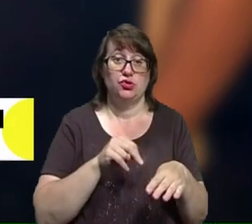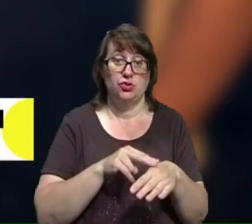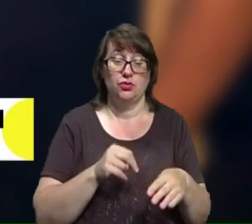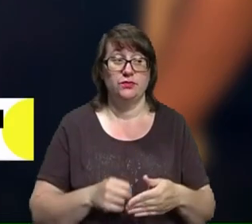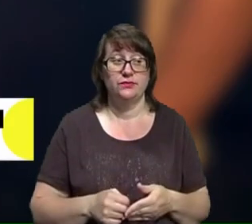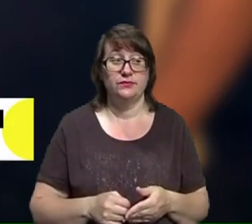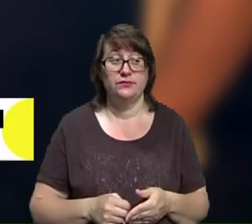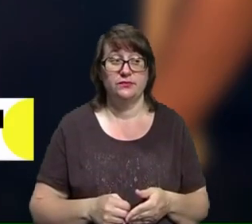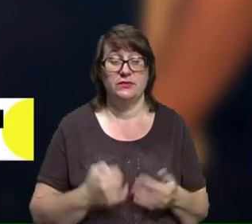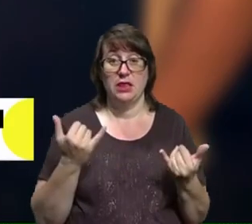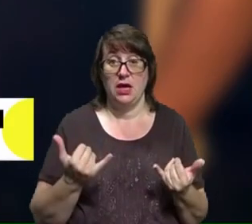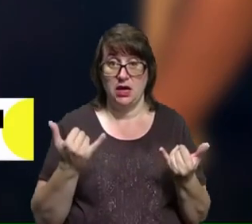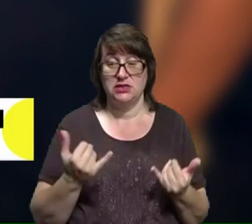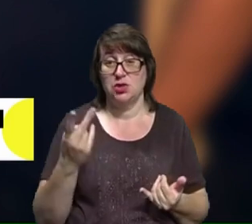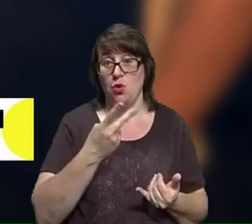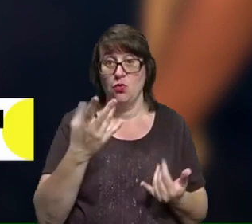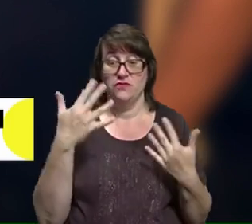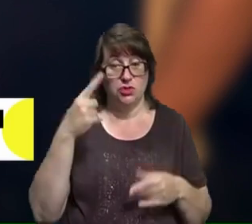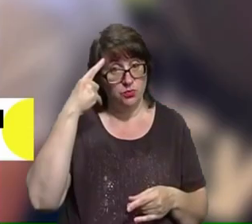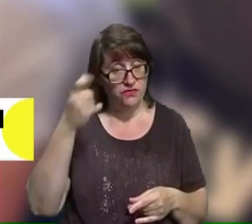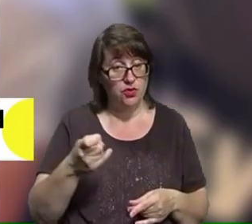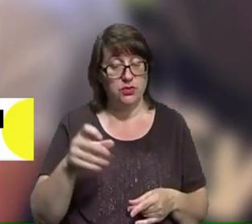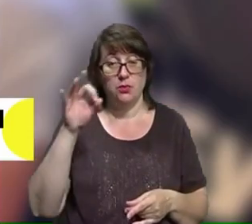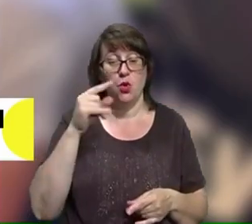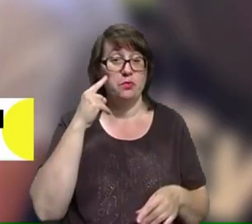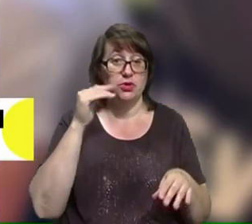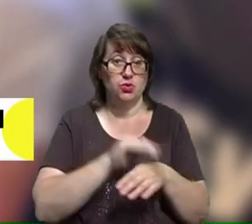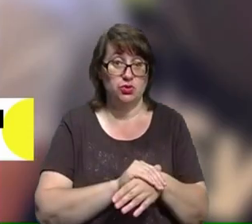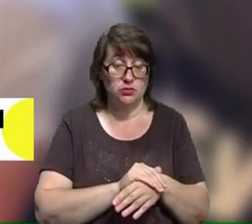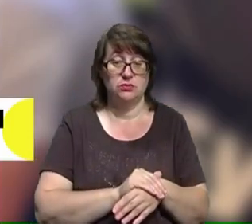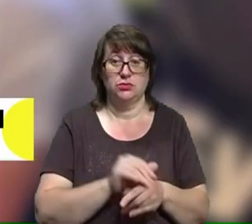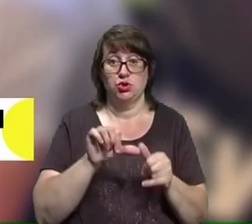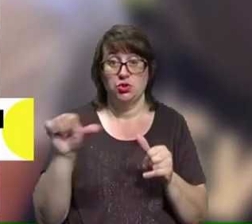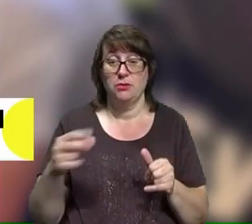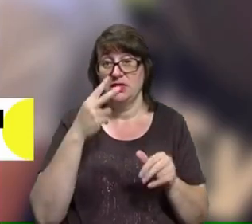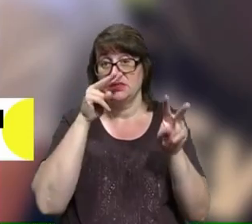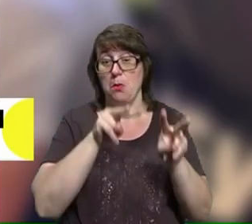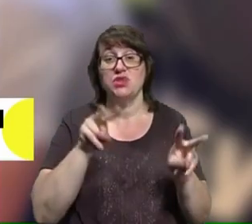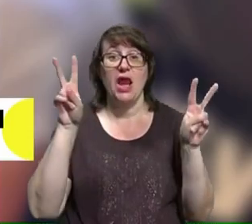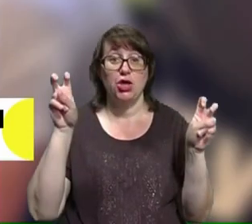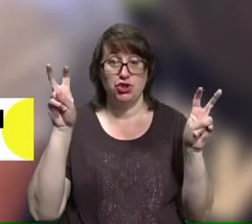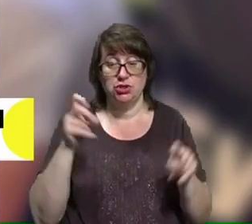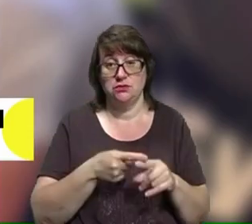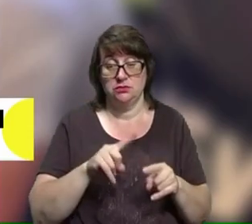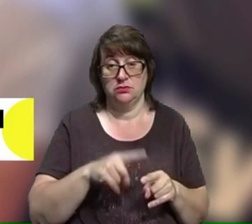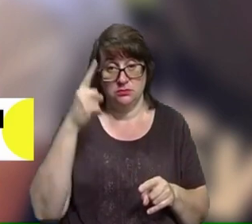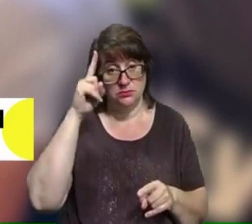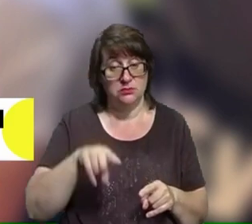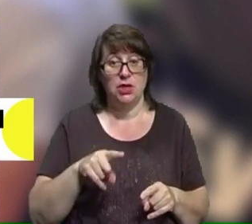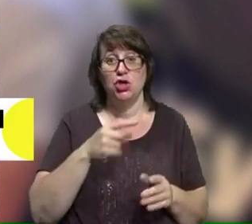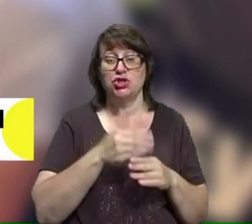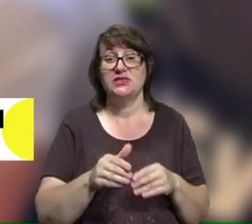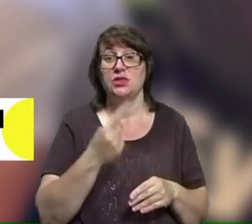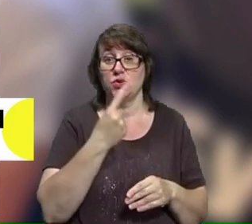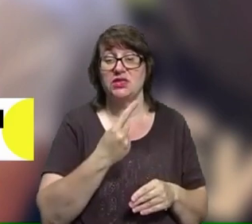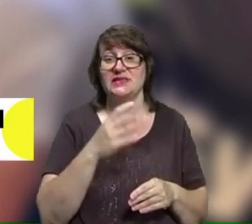Наразі обом з них вже повідомлено про підозру. Зокрема, смотрящому повідомлено про підозру за частину 1 статті